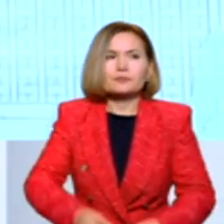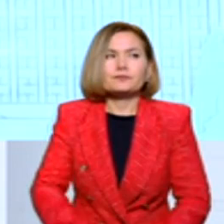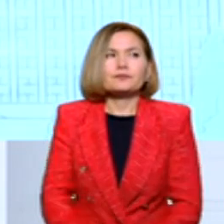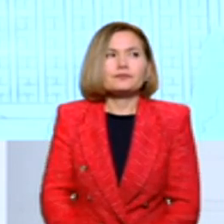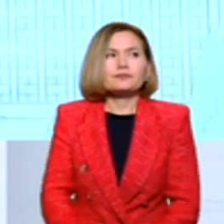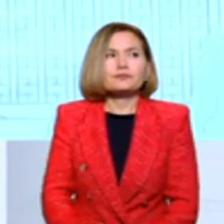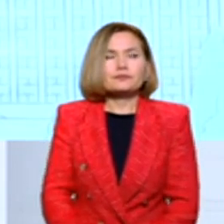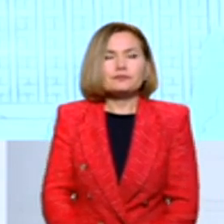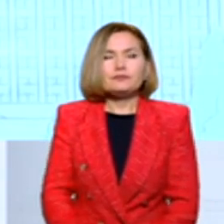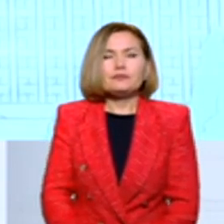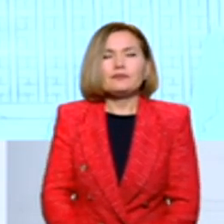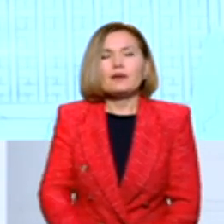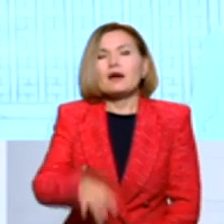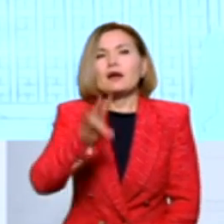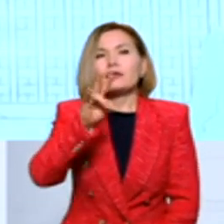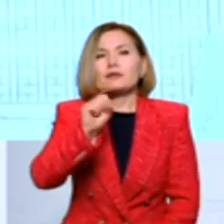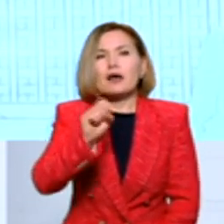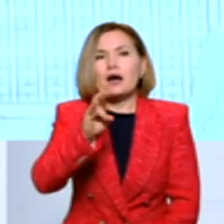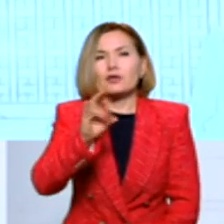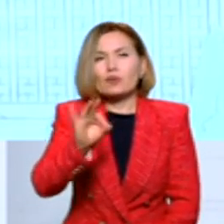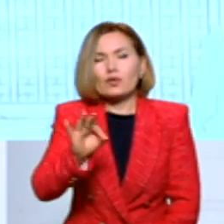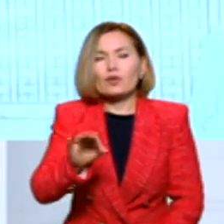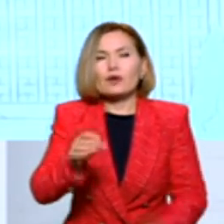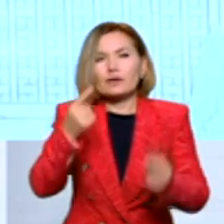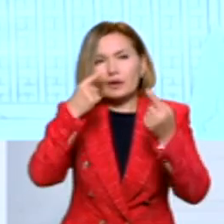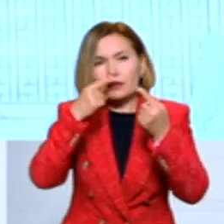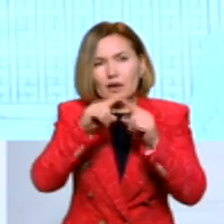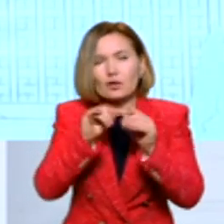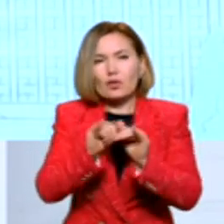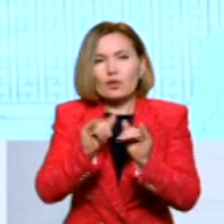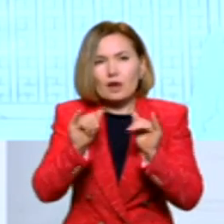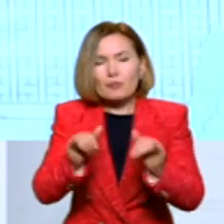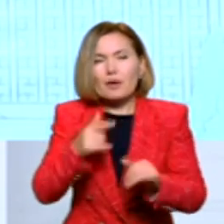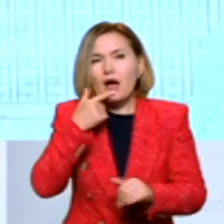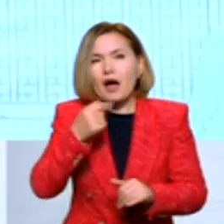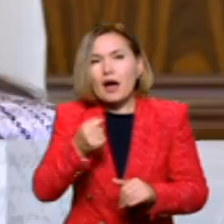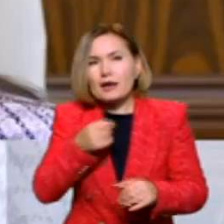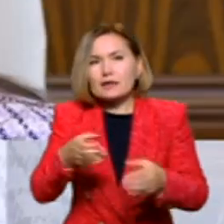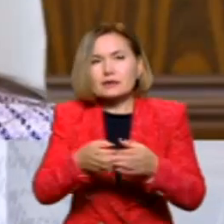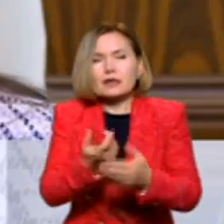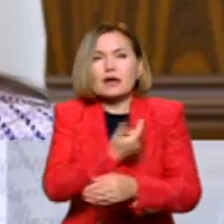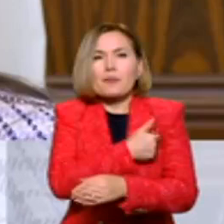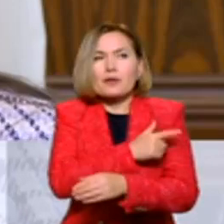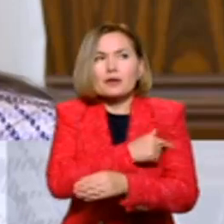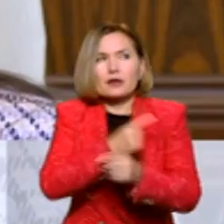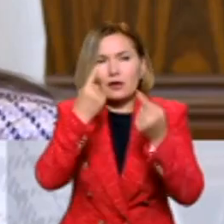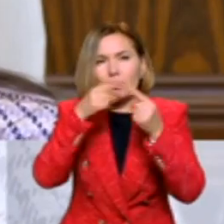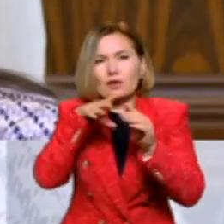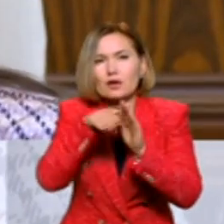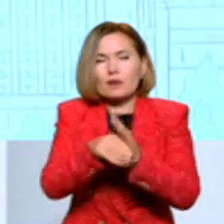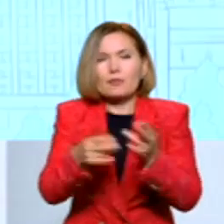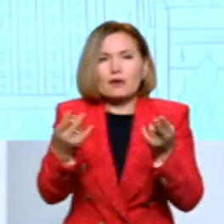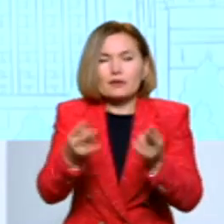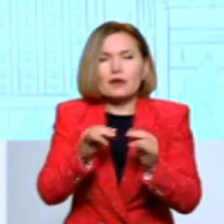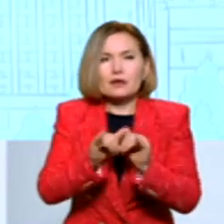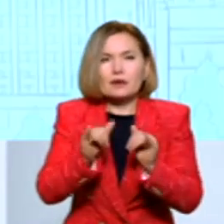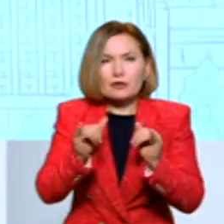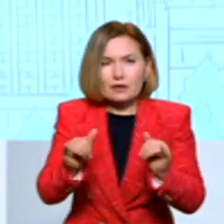Нанотехнологиялары дейді, телемедицина дейді, соны әскери медицина саласын соны енгізу керек. Әскери медицина